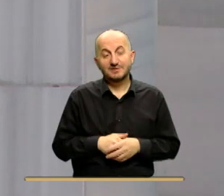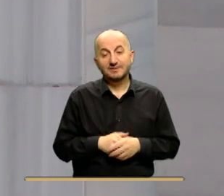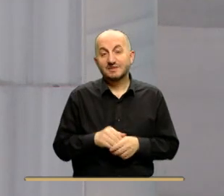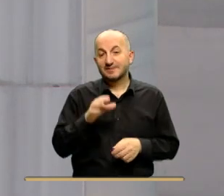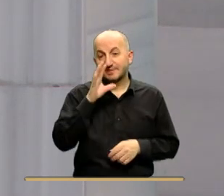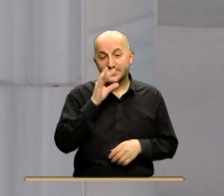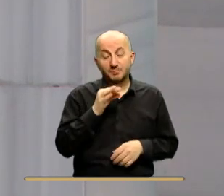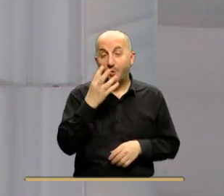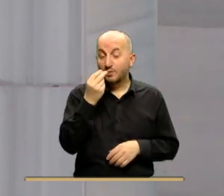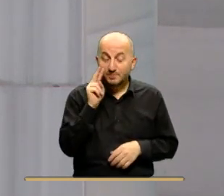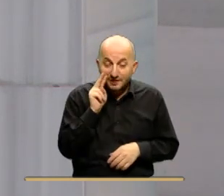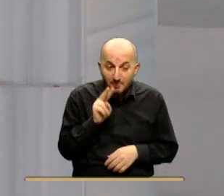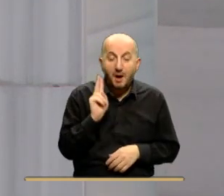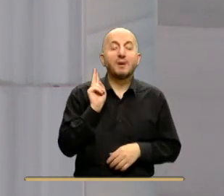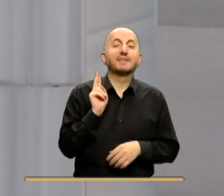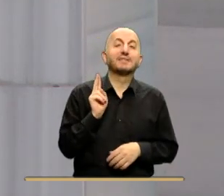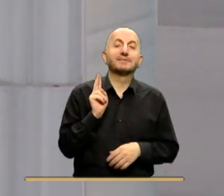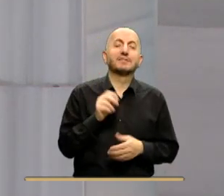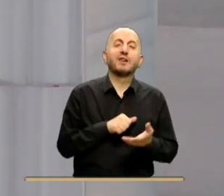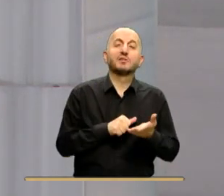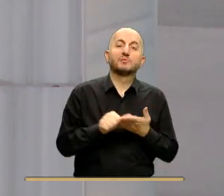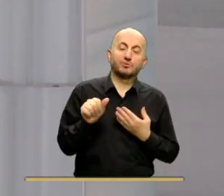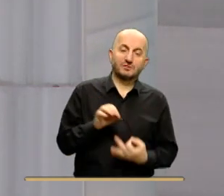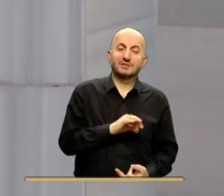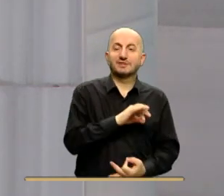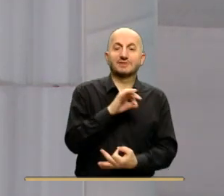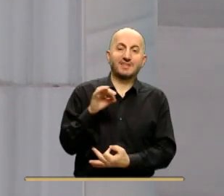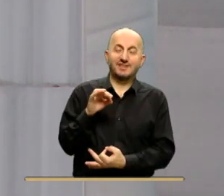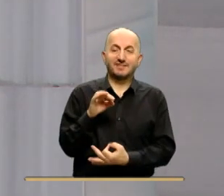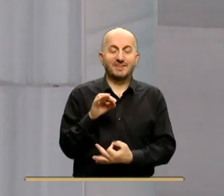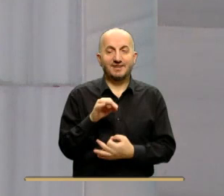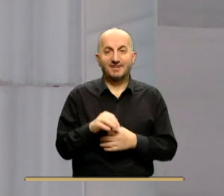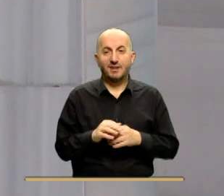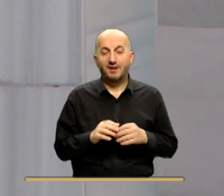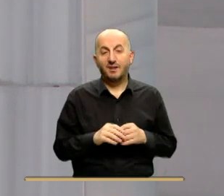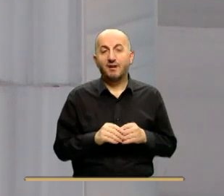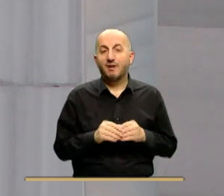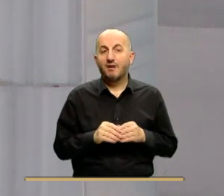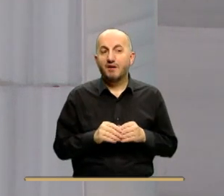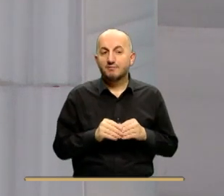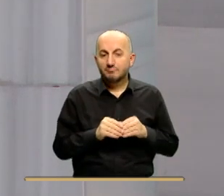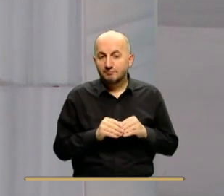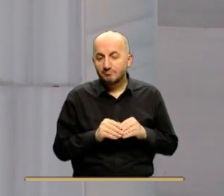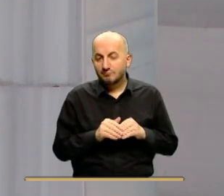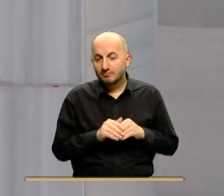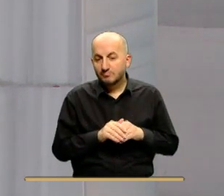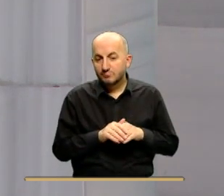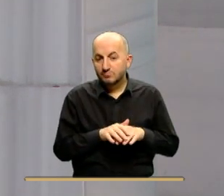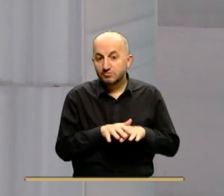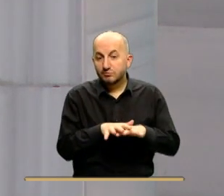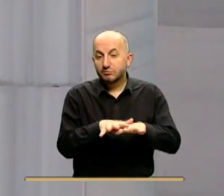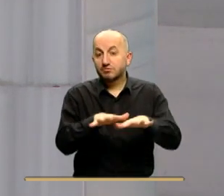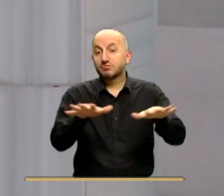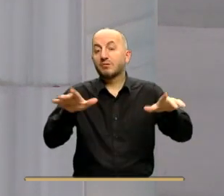kim olduklarına bakmadan bütün insanlığa şumullendirmemiz icap ediyor aziz kardeşlerim.